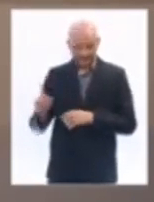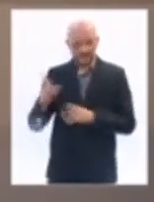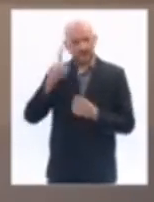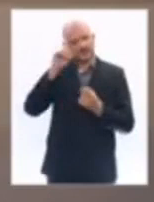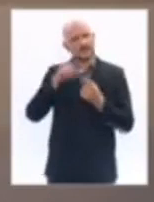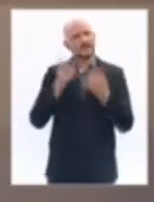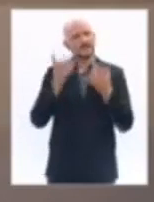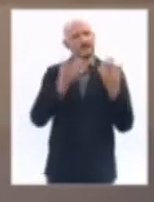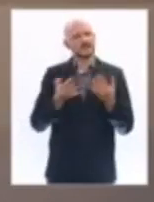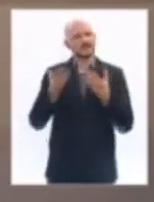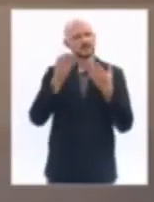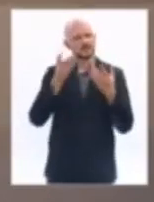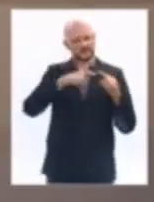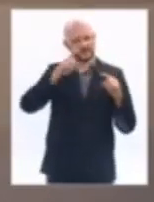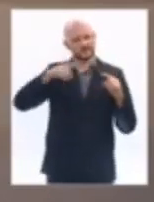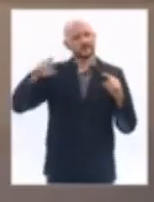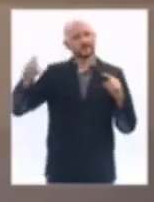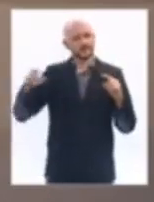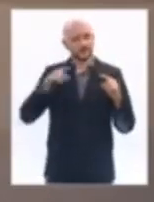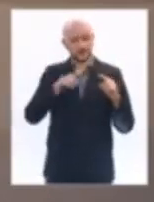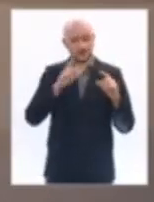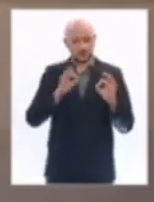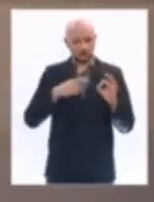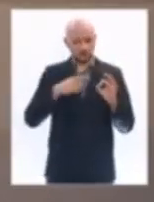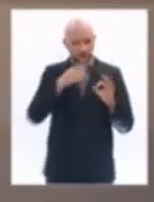quatre semaines, ou est-ce une question finalement d'accès?